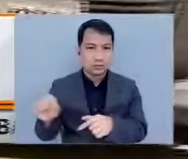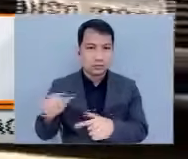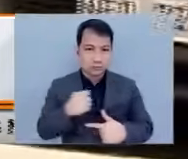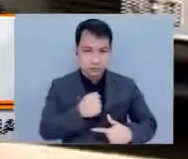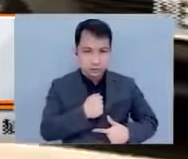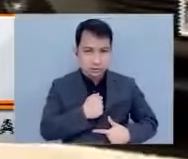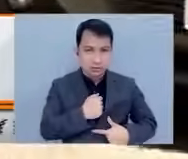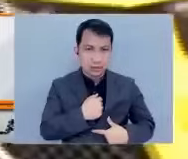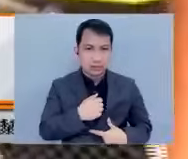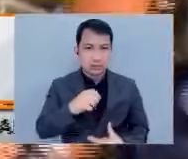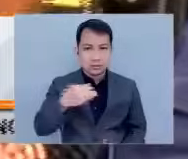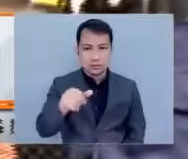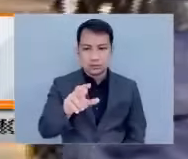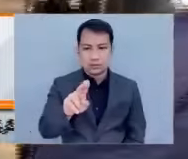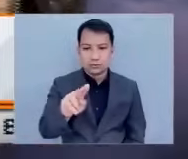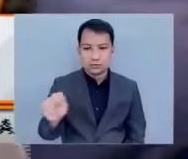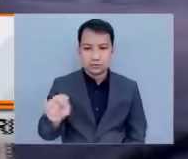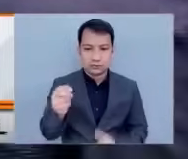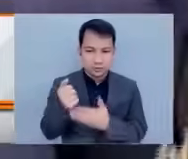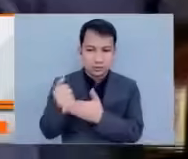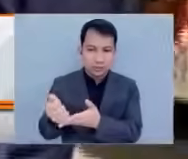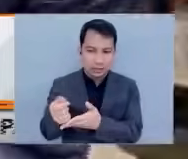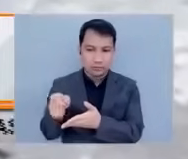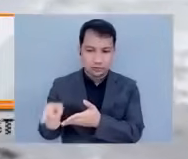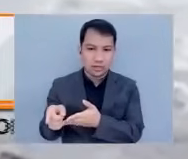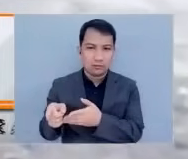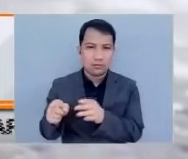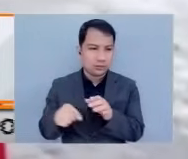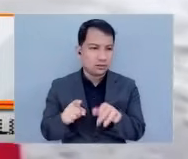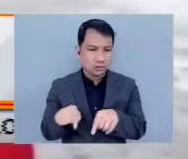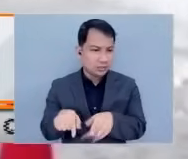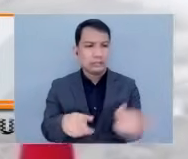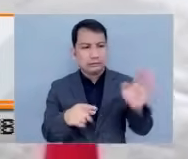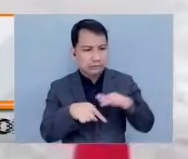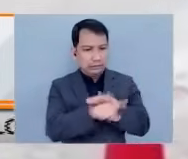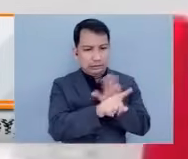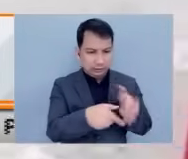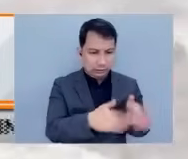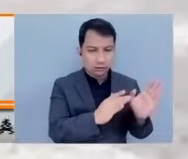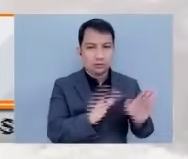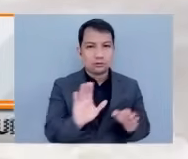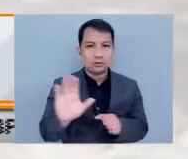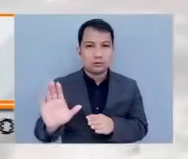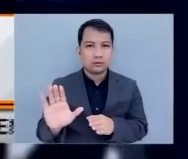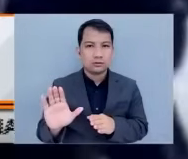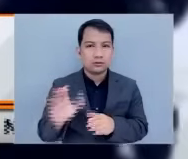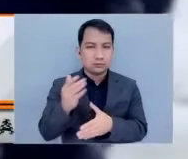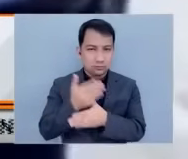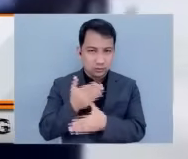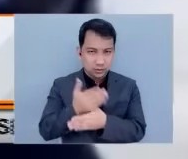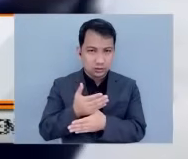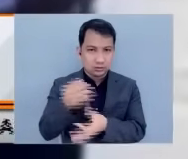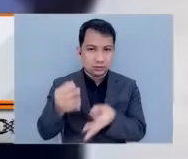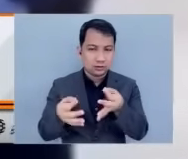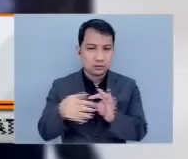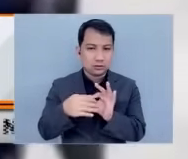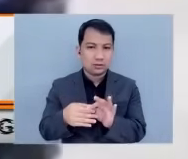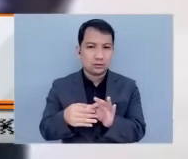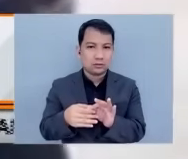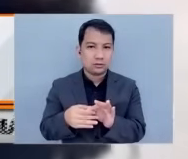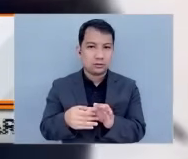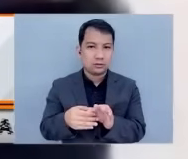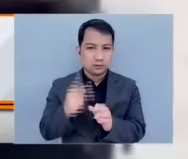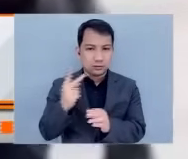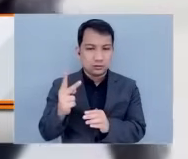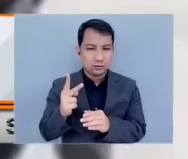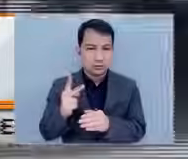Jun na tumulong umano sa pagtakas ni Bersano. Na-inquest na siya sa kasong obstruction of justice at itinuturing na accomplice